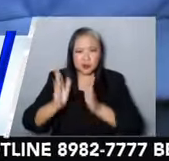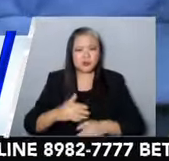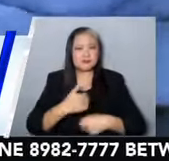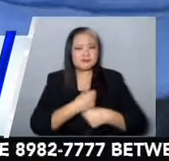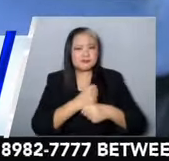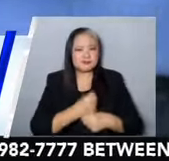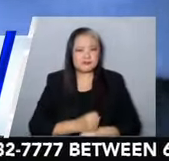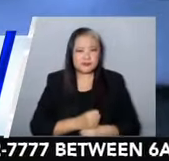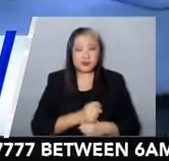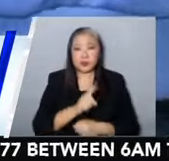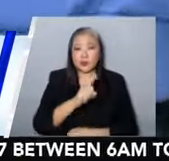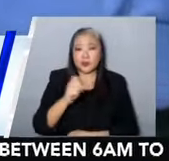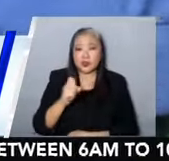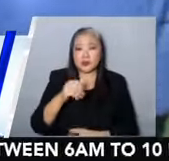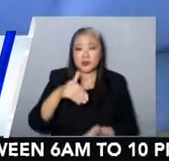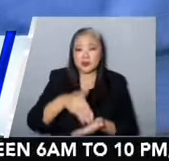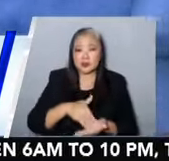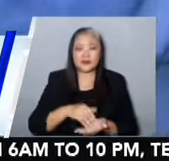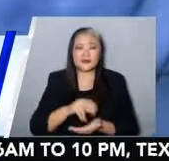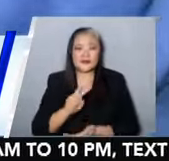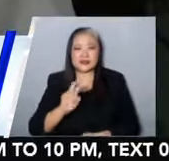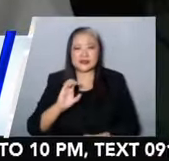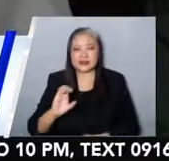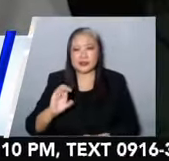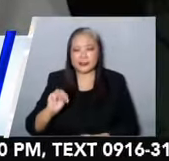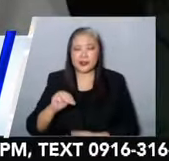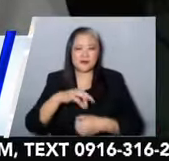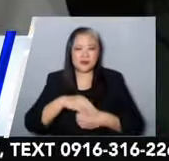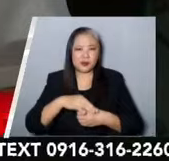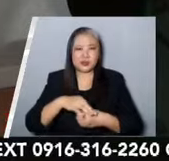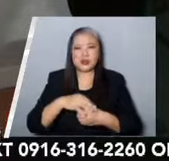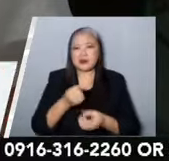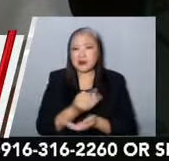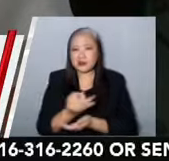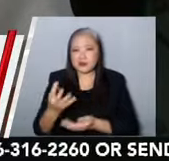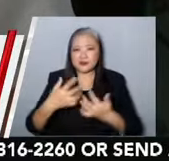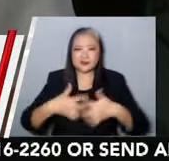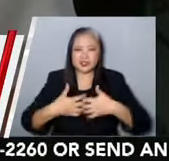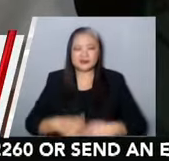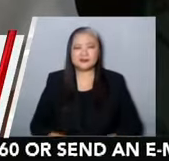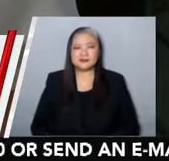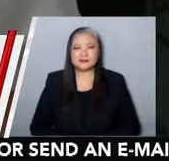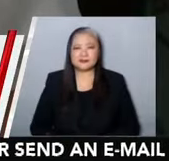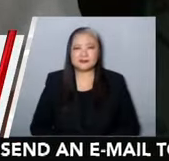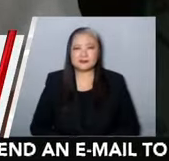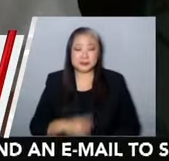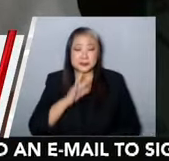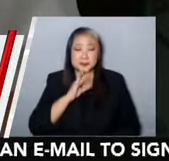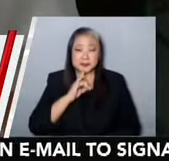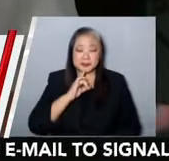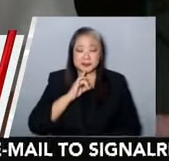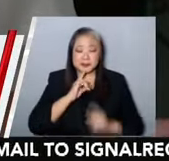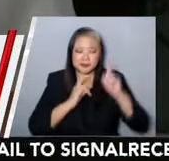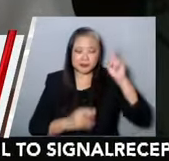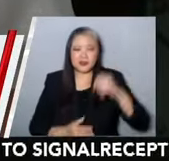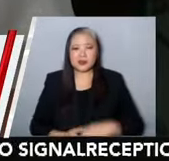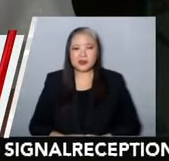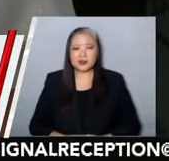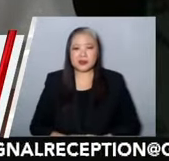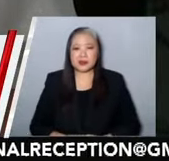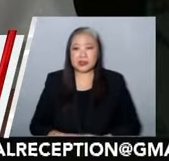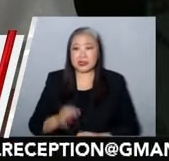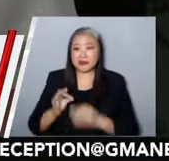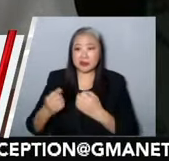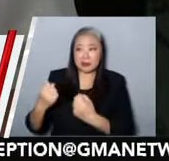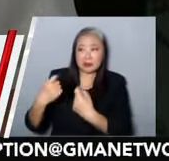na BCM. Sa karanasan kasi po natin, pagka nagbinebentahan tayo, yung mismong demo,